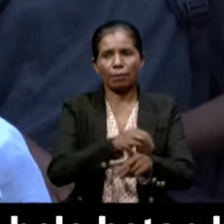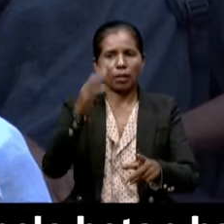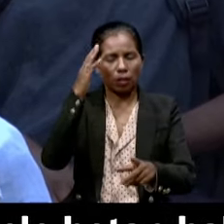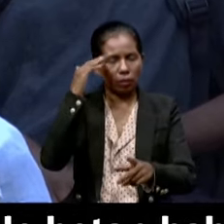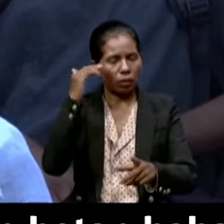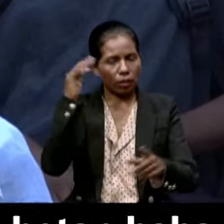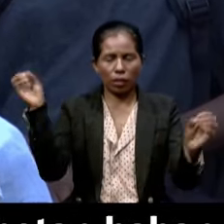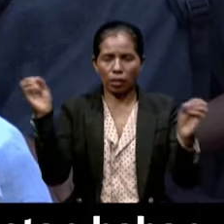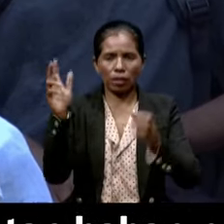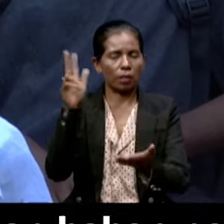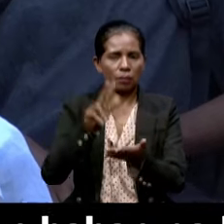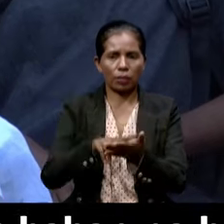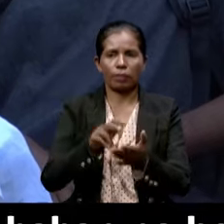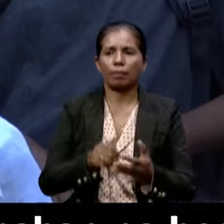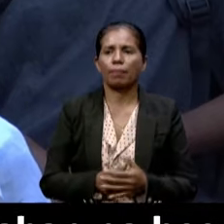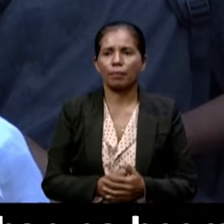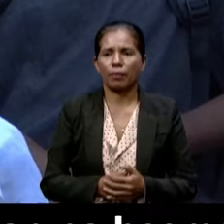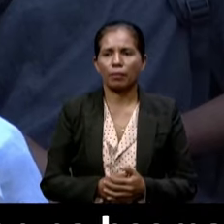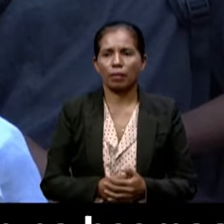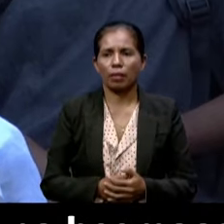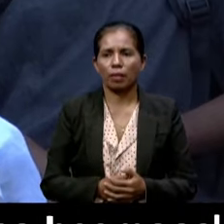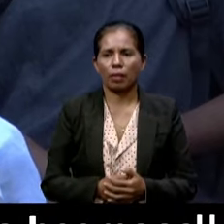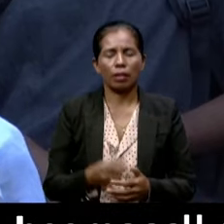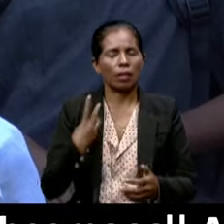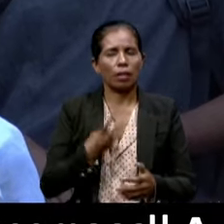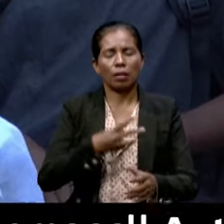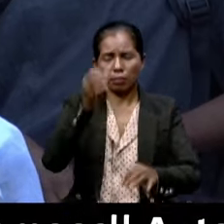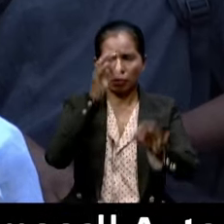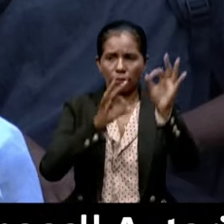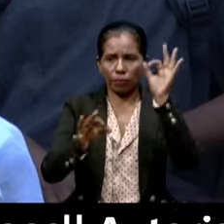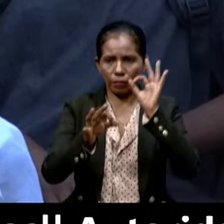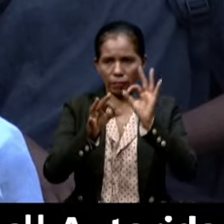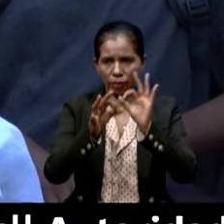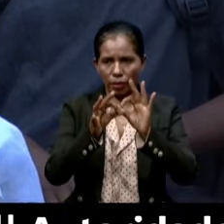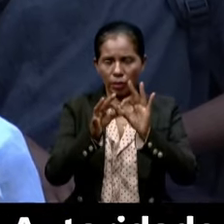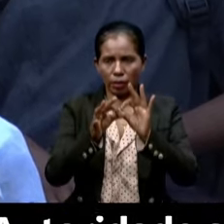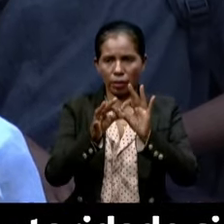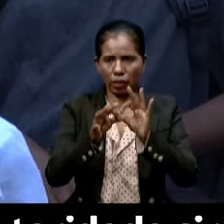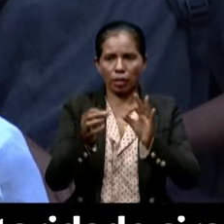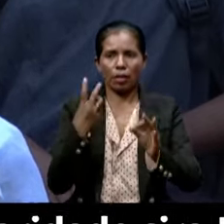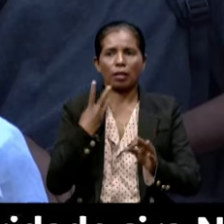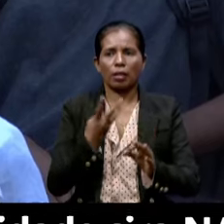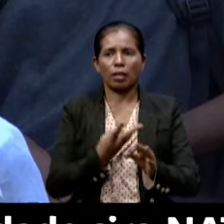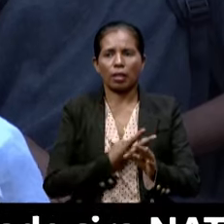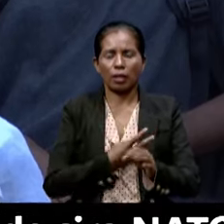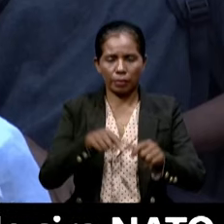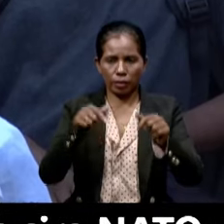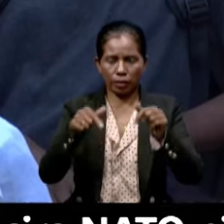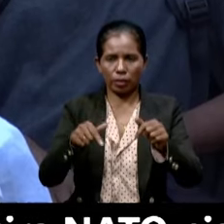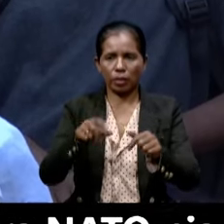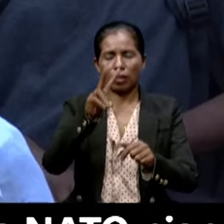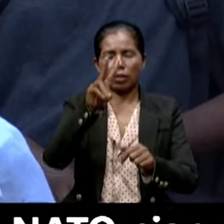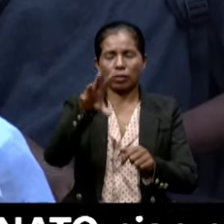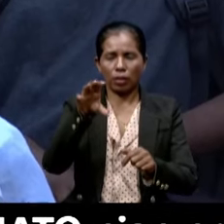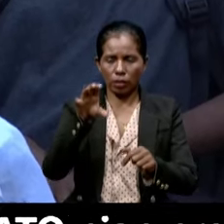iha aprova saung si se ami fiar kata iha aminya ami sirane be maka 200